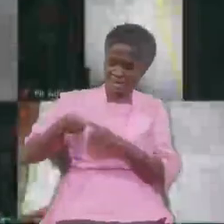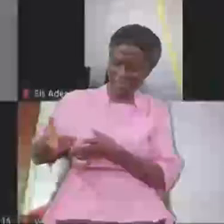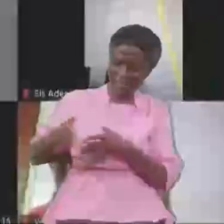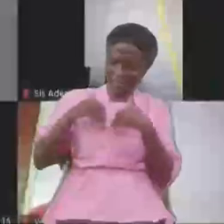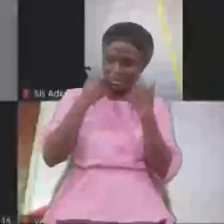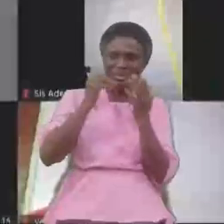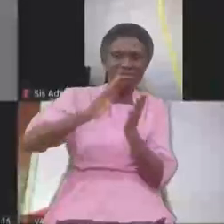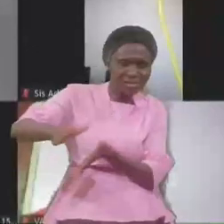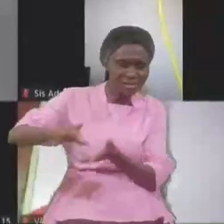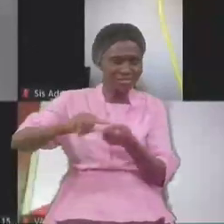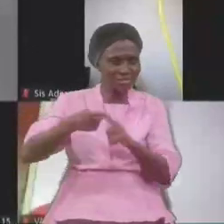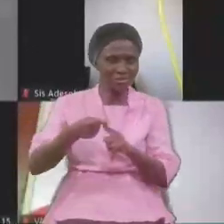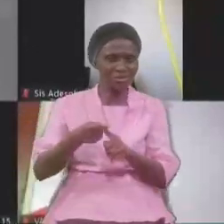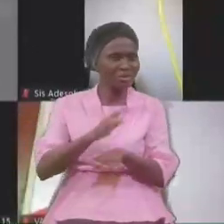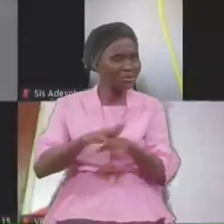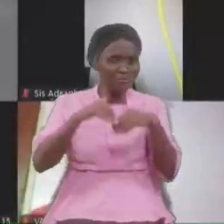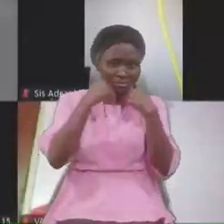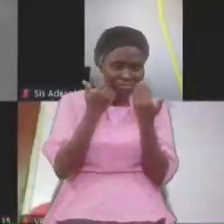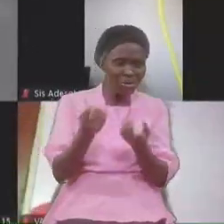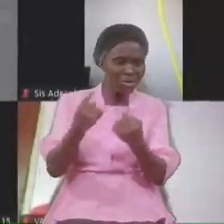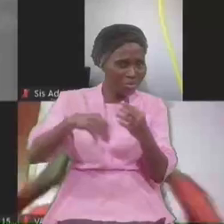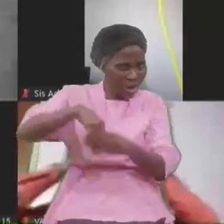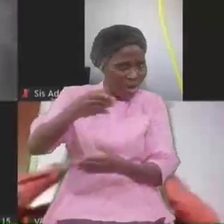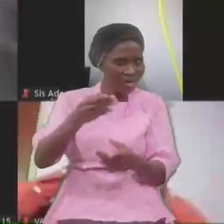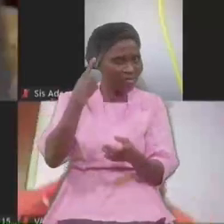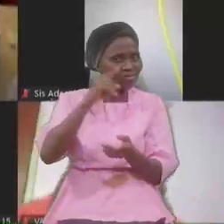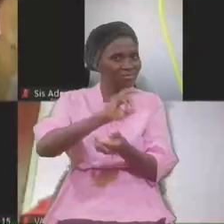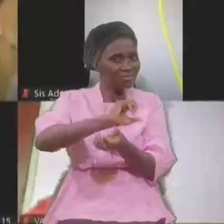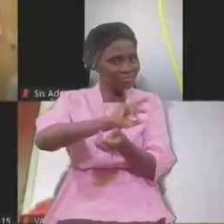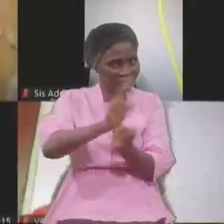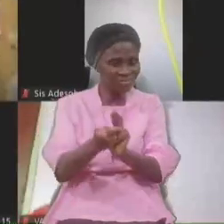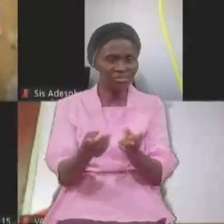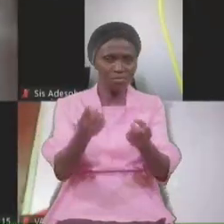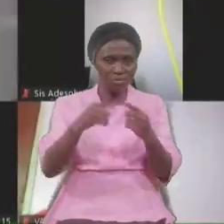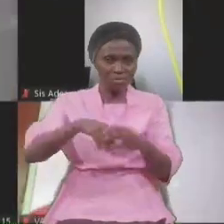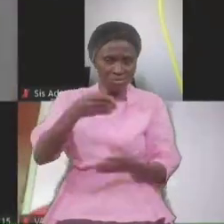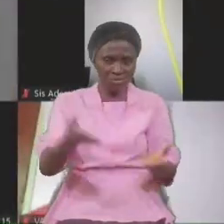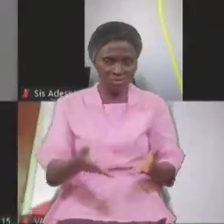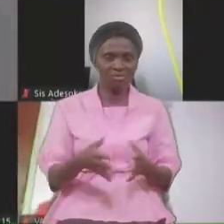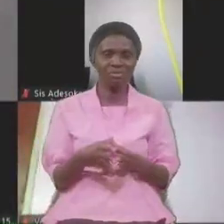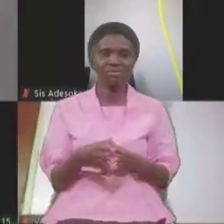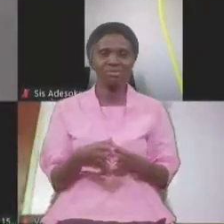Vous avez amené un ami qui a honte de sortir, venez avec lui.